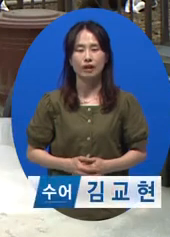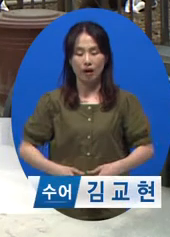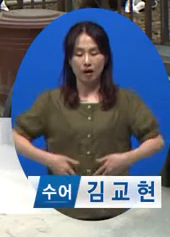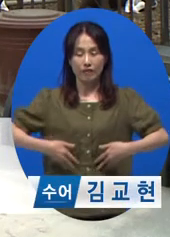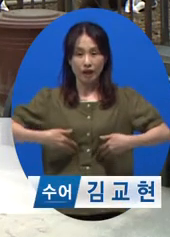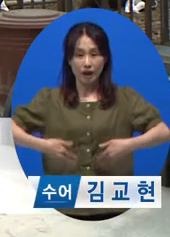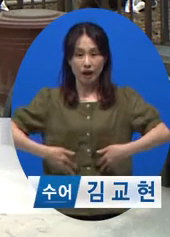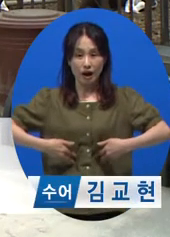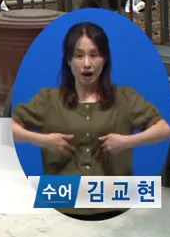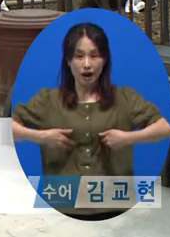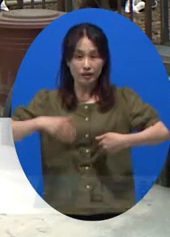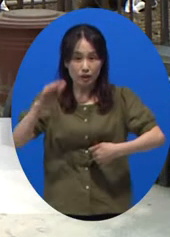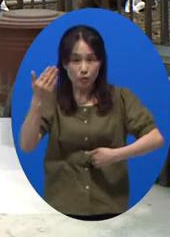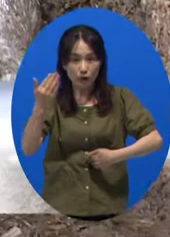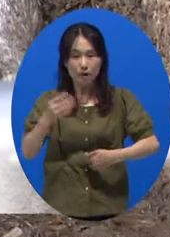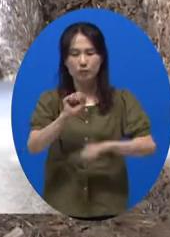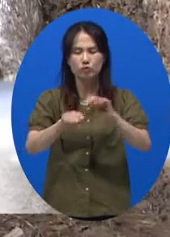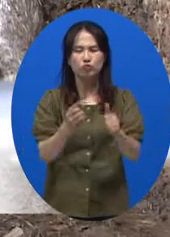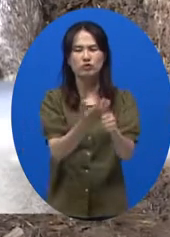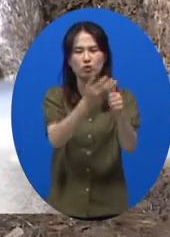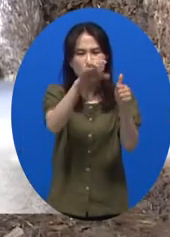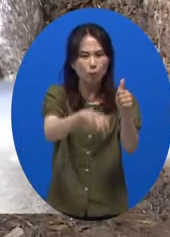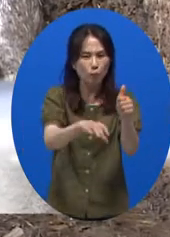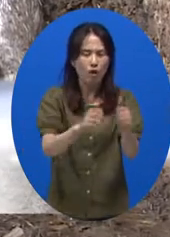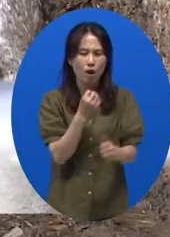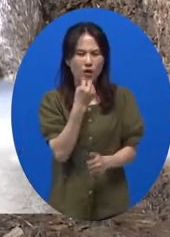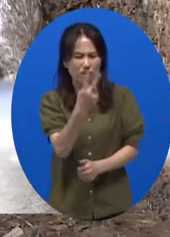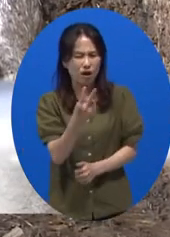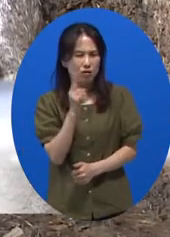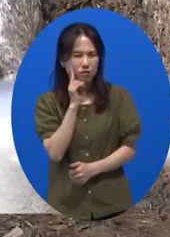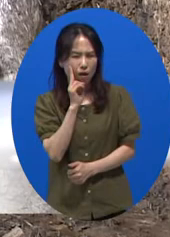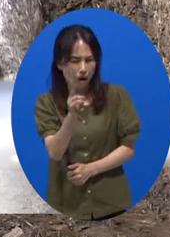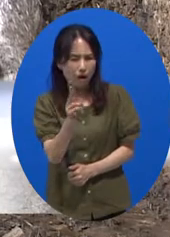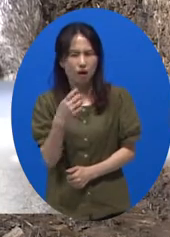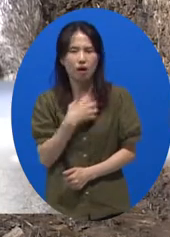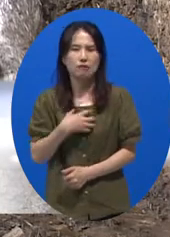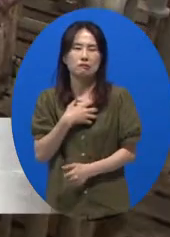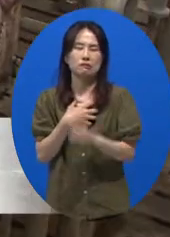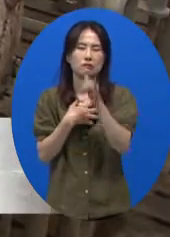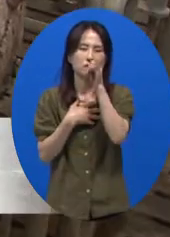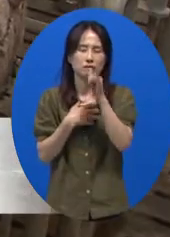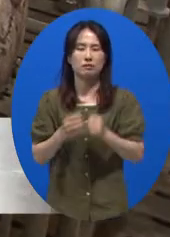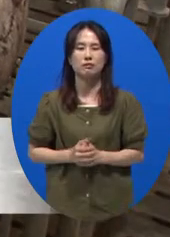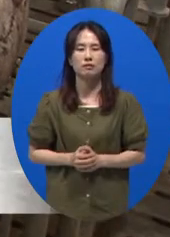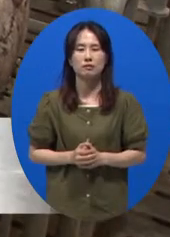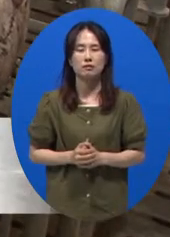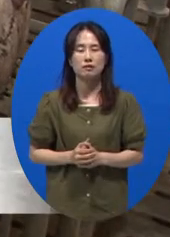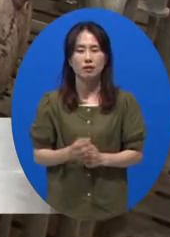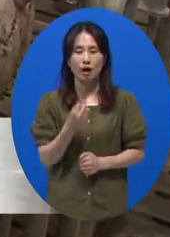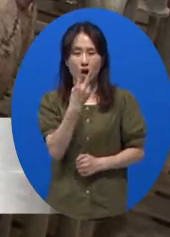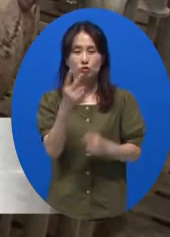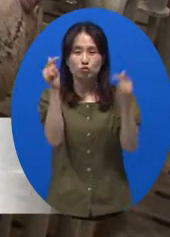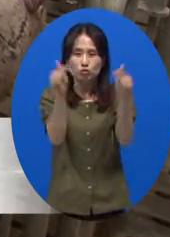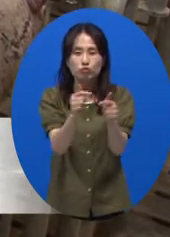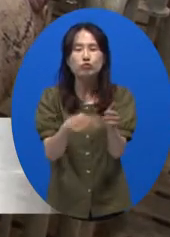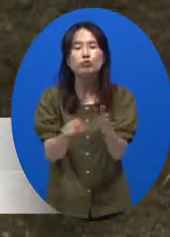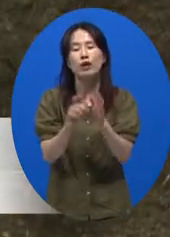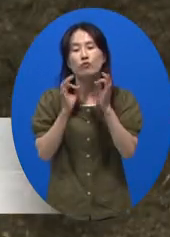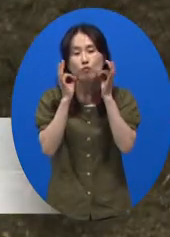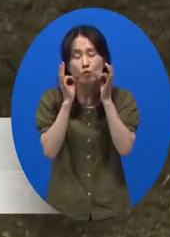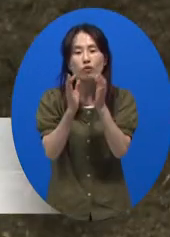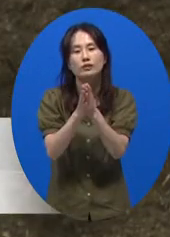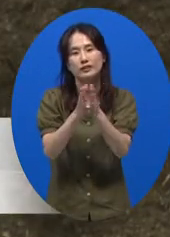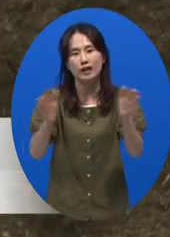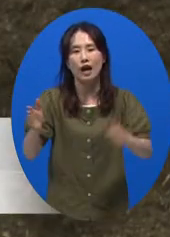매년 날이 따뜻해지면 축산농가에선 심해지는 악취 때문에 걱정이 큰데요. 경기도가 악취 저감을 위해